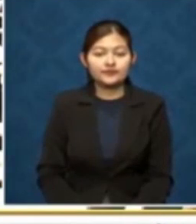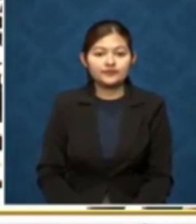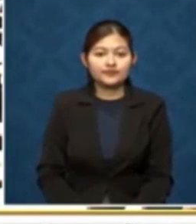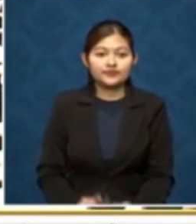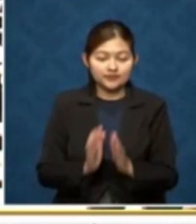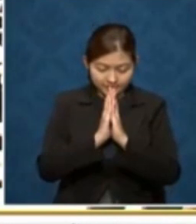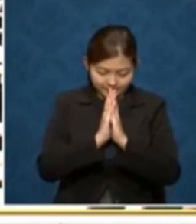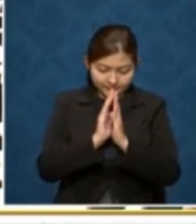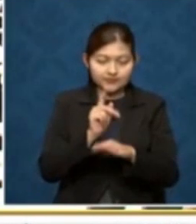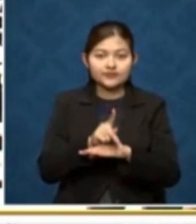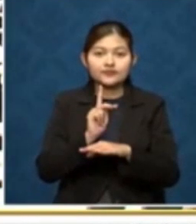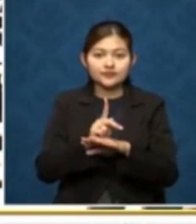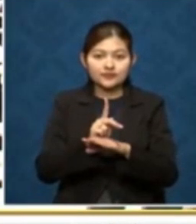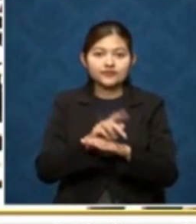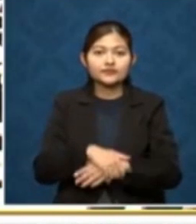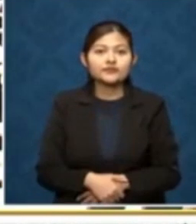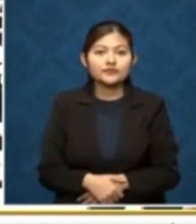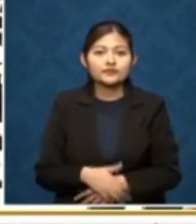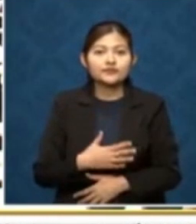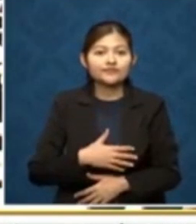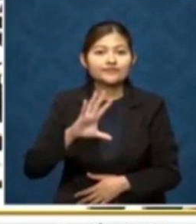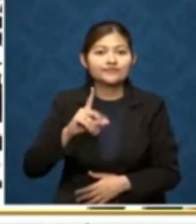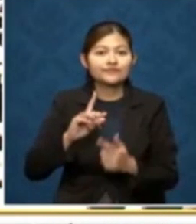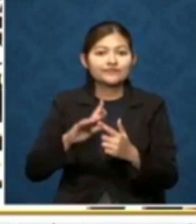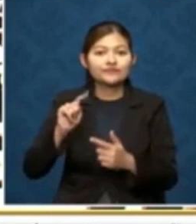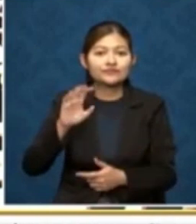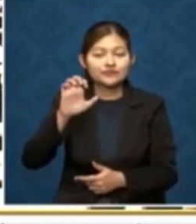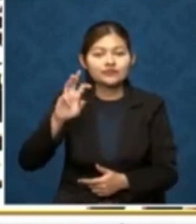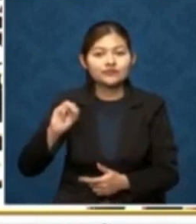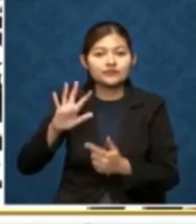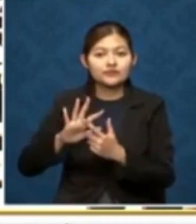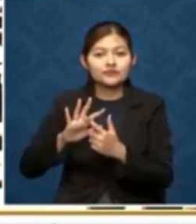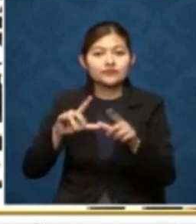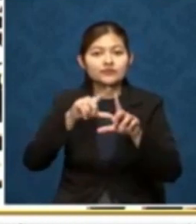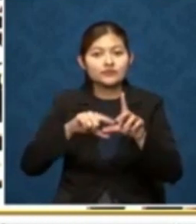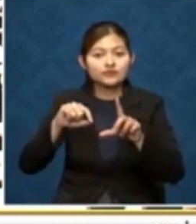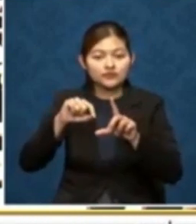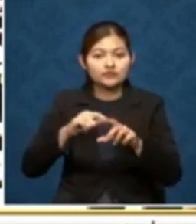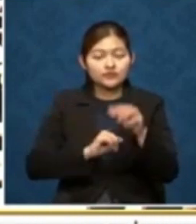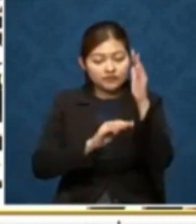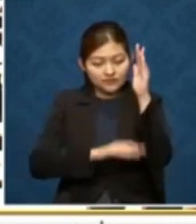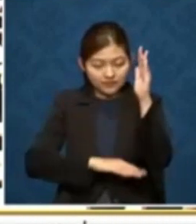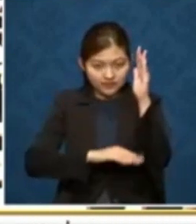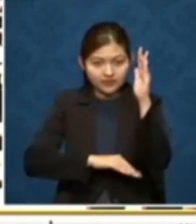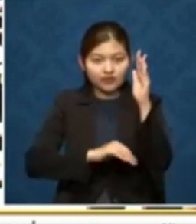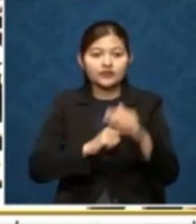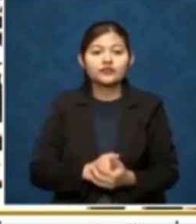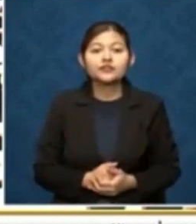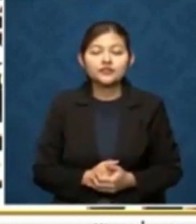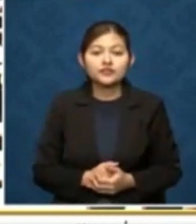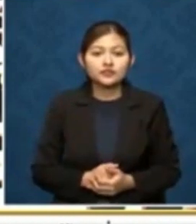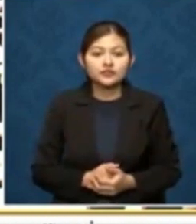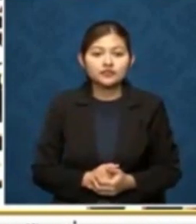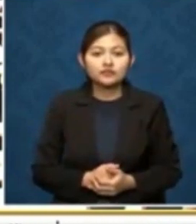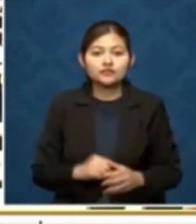รียนท่านประธานสภาที่เคารพดิฉันชุติมาโคชพันธ์บัญชีรายชื่อพรรคก้าวไกลจากภาคใต้ค่ะท่านประธานคะสำหรับ